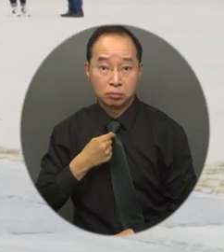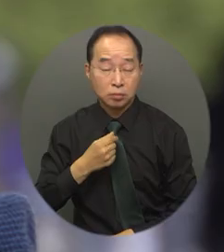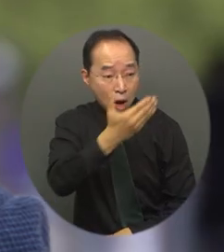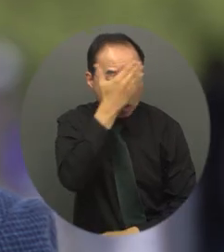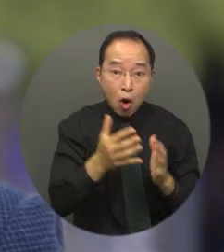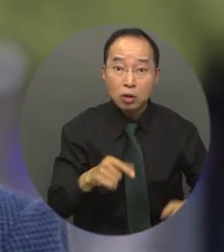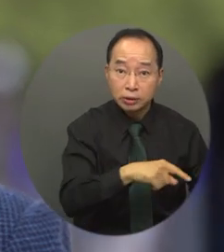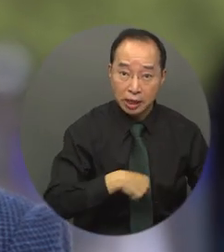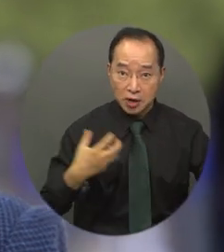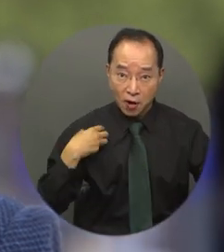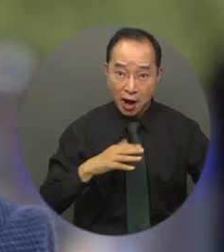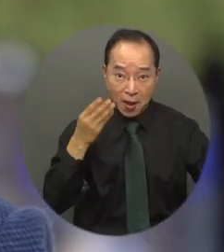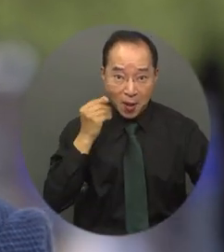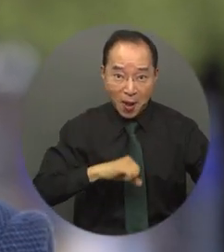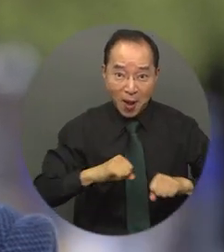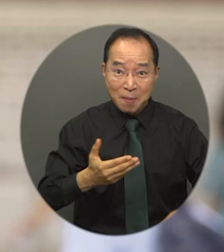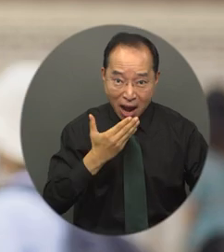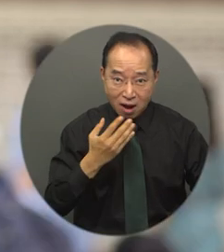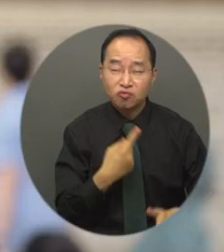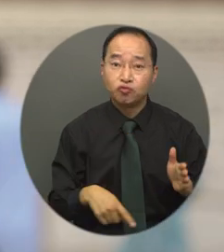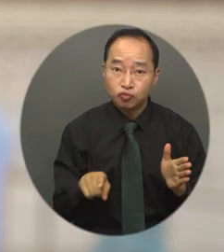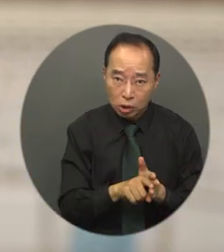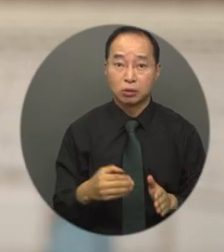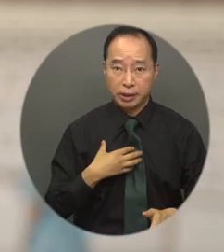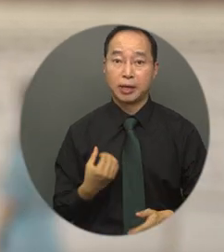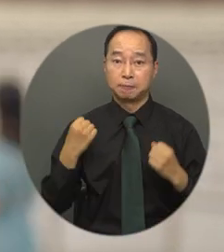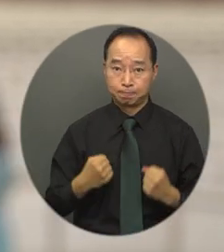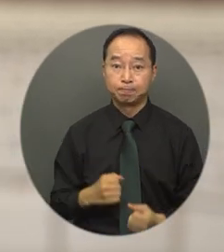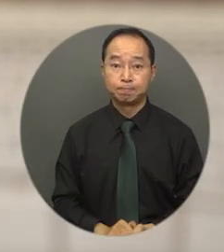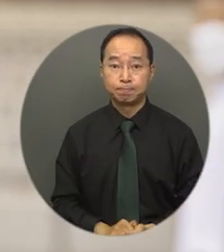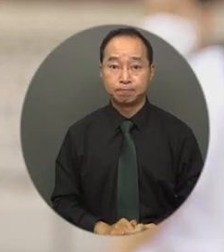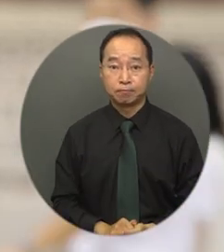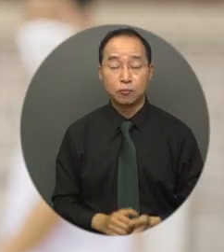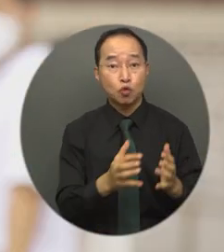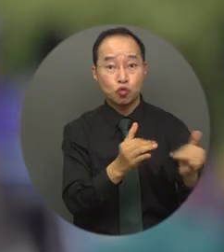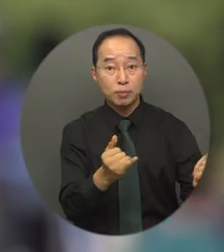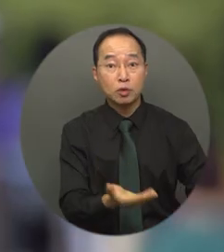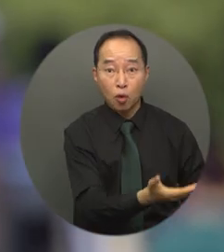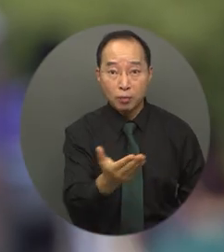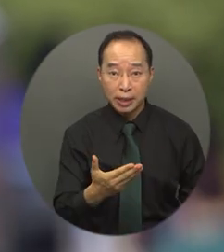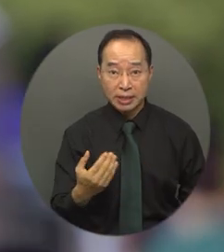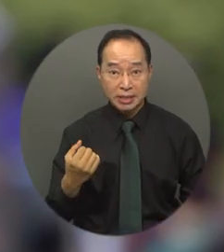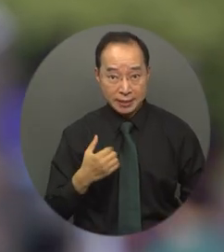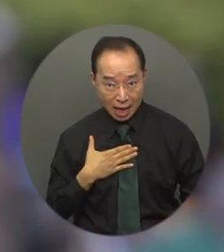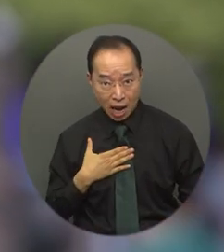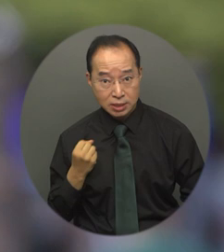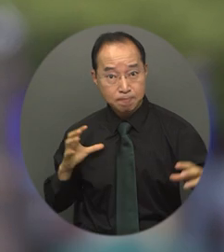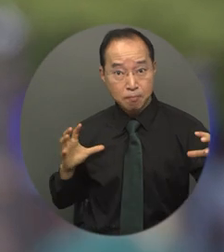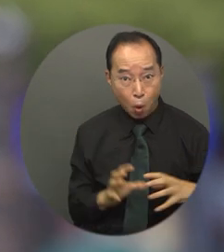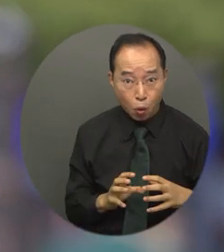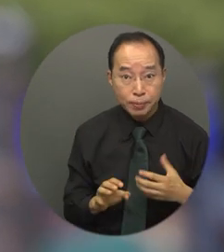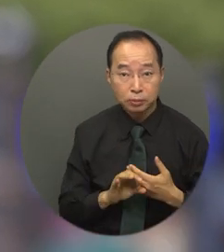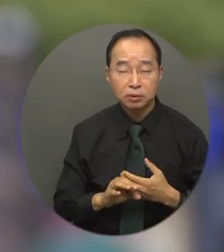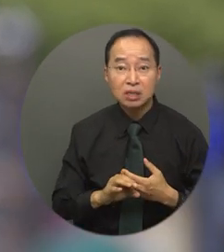위해 이 자리에 섰습니다. 국민 여러분과 제가 힘을 모으면 대한민국을